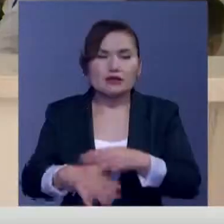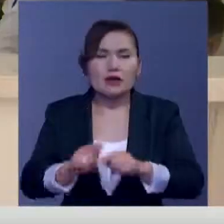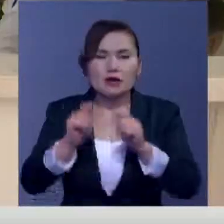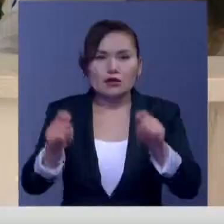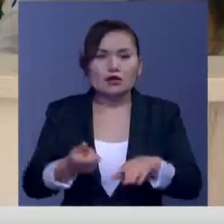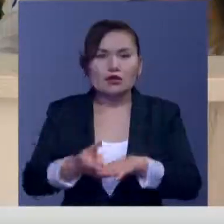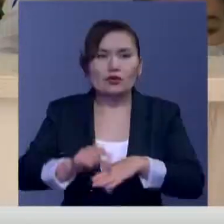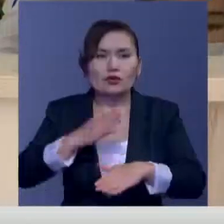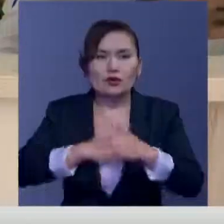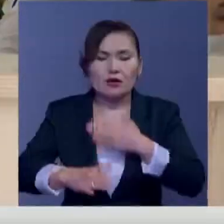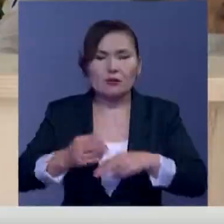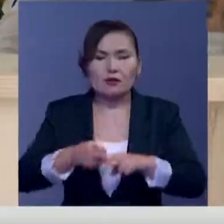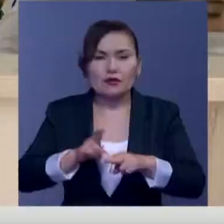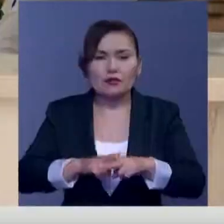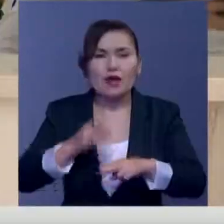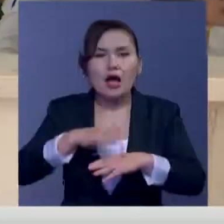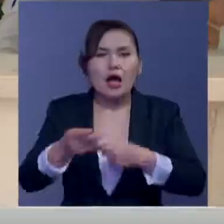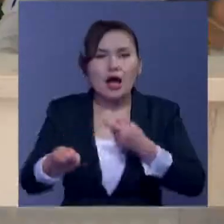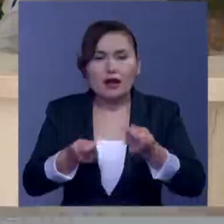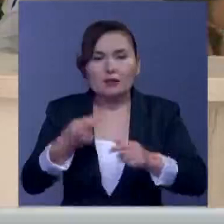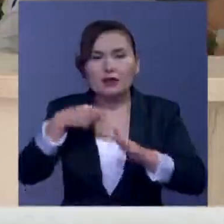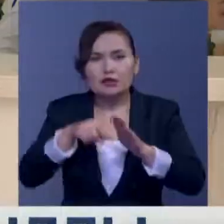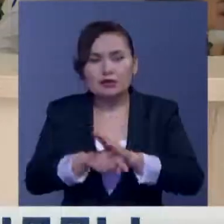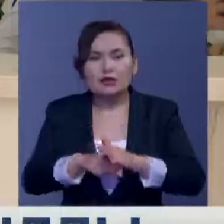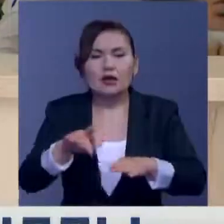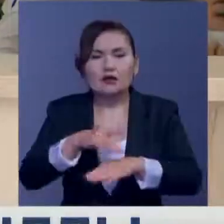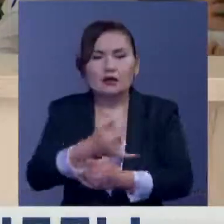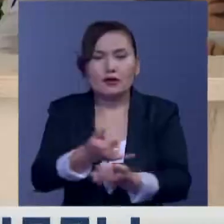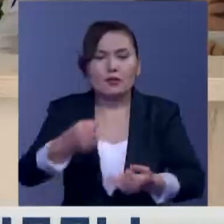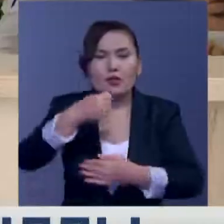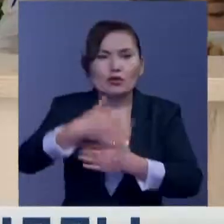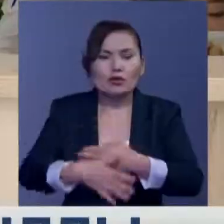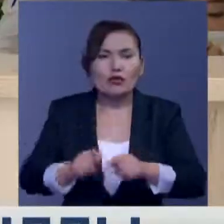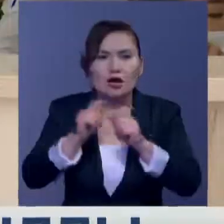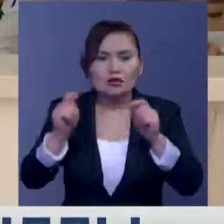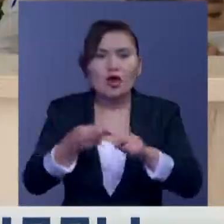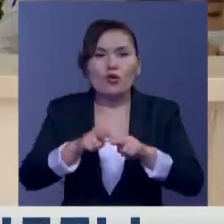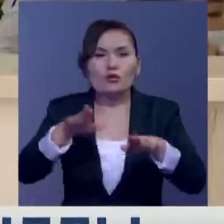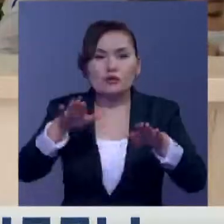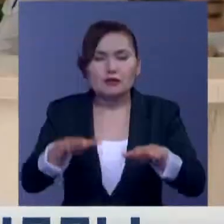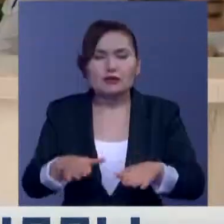соны қазір осы әкімдік сервистік әкімдік орталығы ашылып, осы жерде